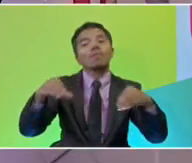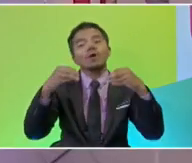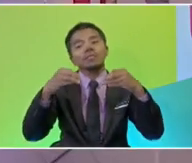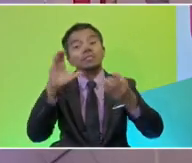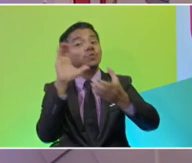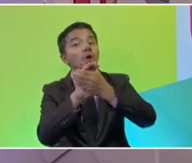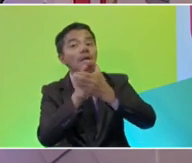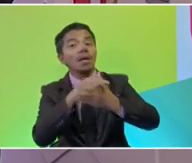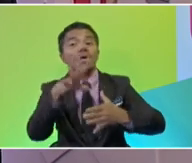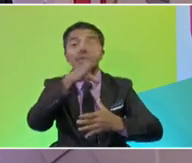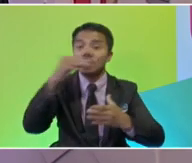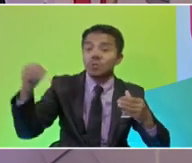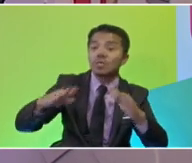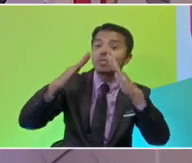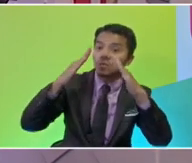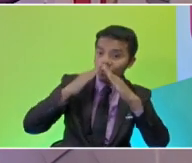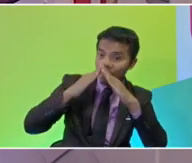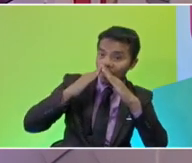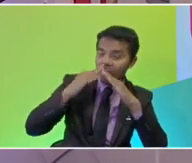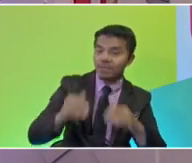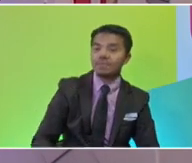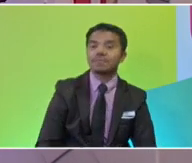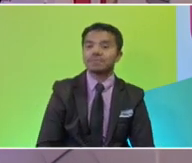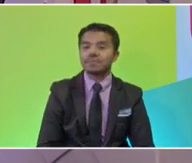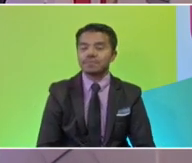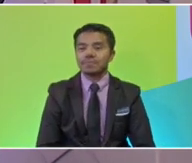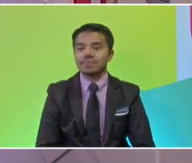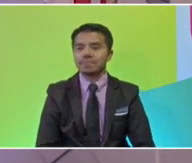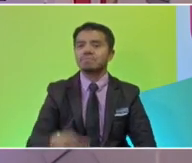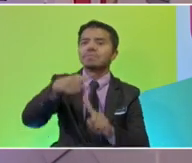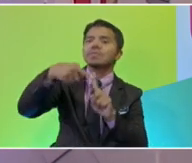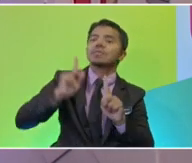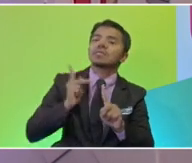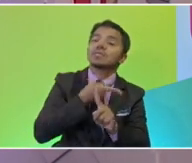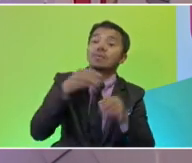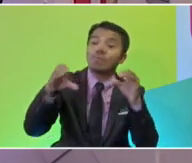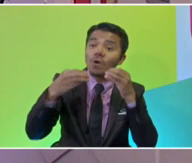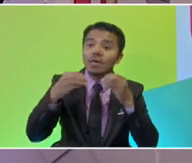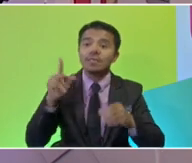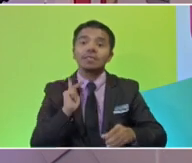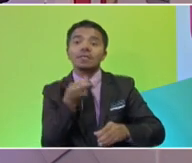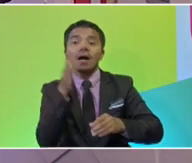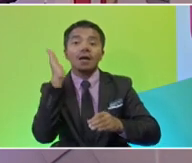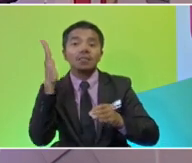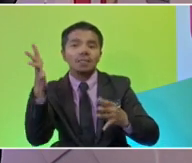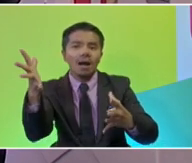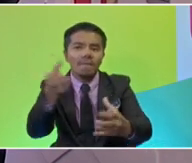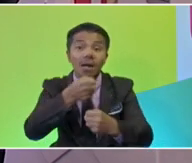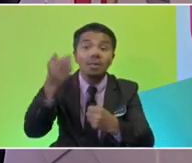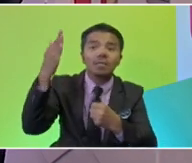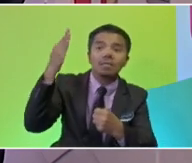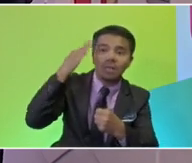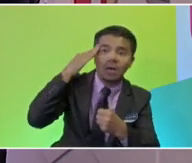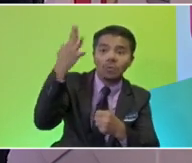di rumah lebih mengingat fakta ini dengan lebih baik perlu dengan bantuin Bapak juga